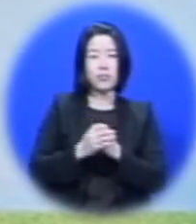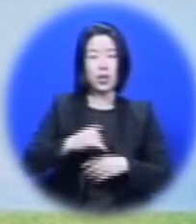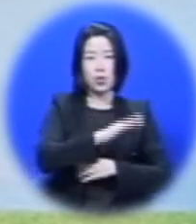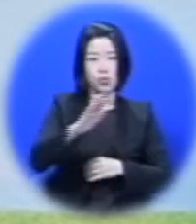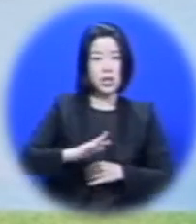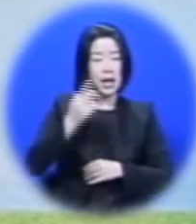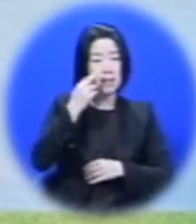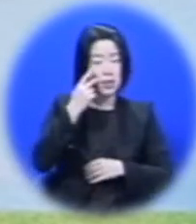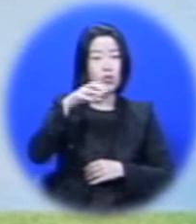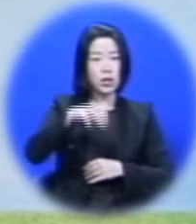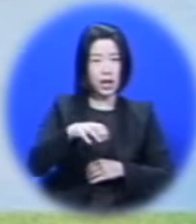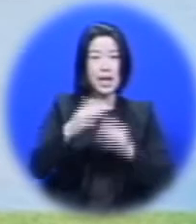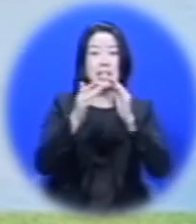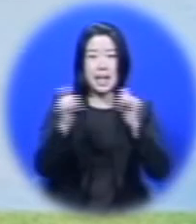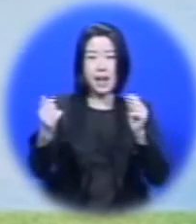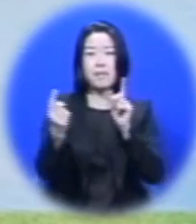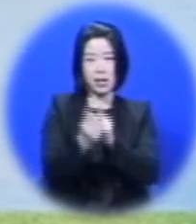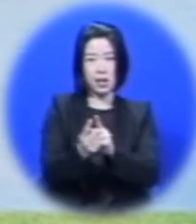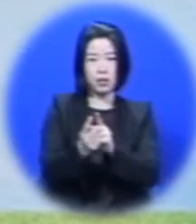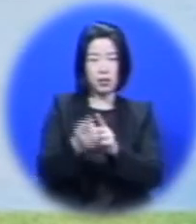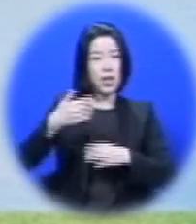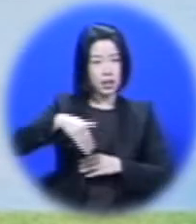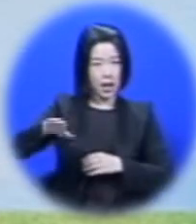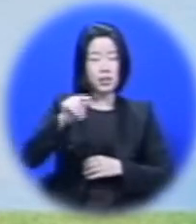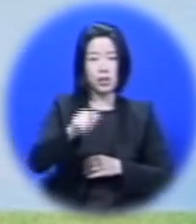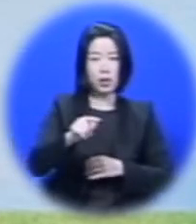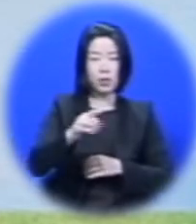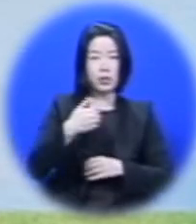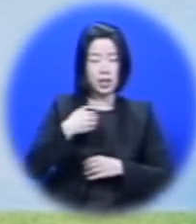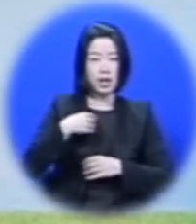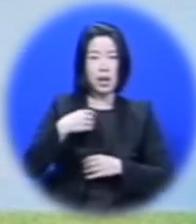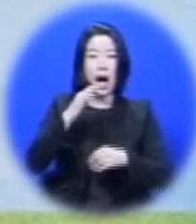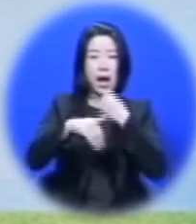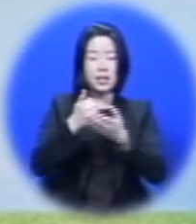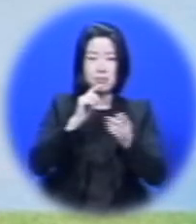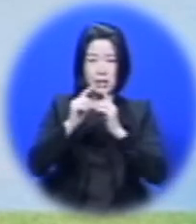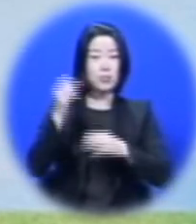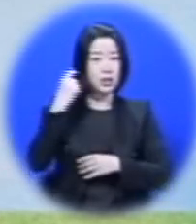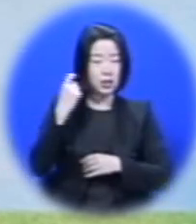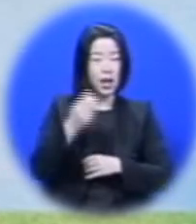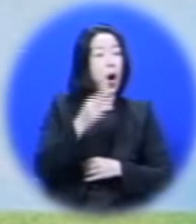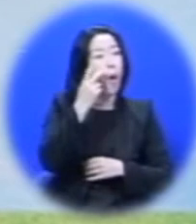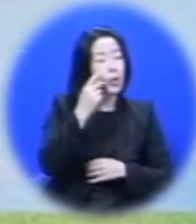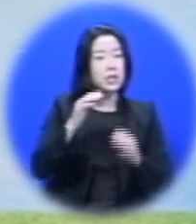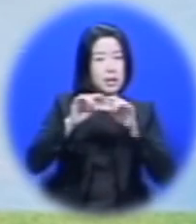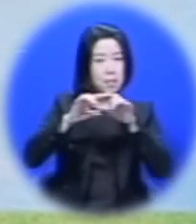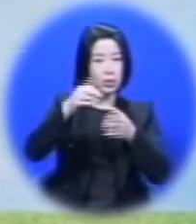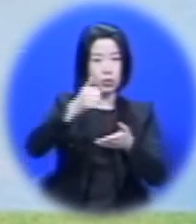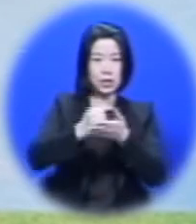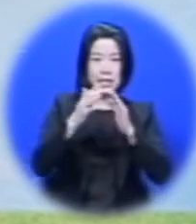저희들은 미국에 사람 만나러 가는 거라고 그런 응답을 받았습니다. 혹시 방송국장님은 사람을 많이 알